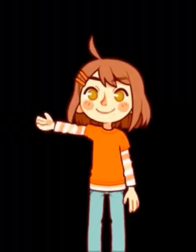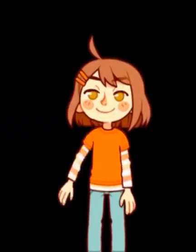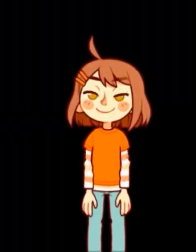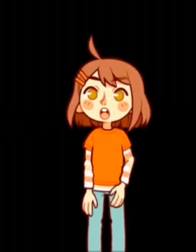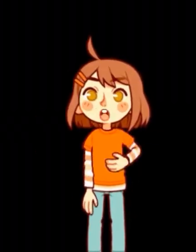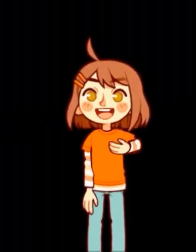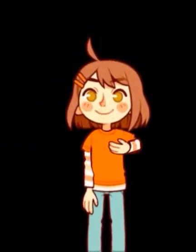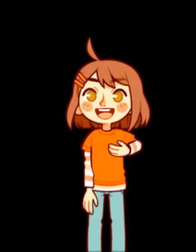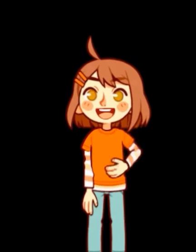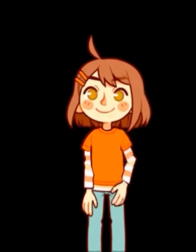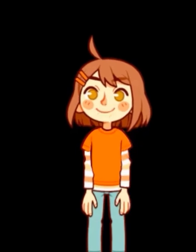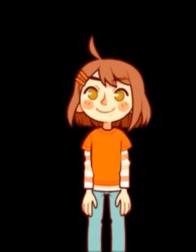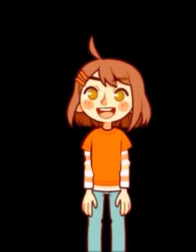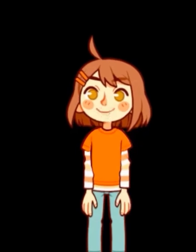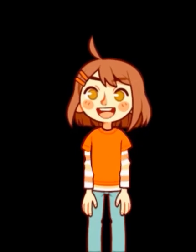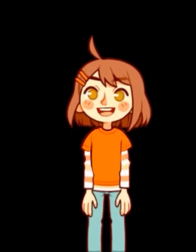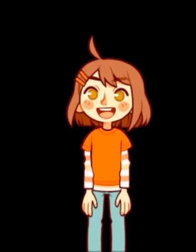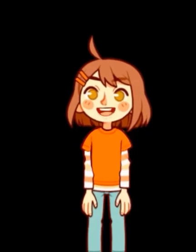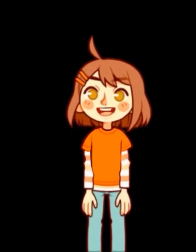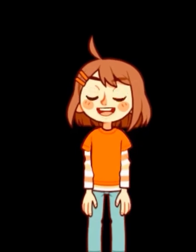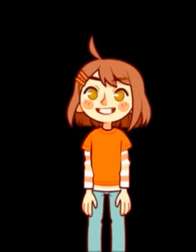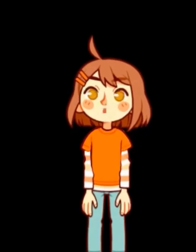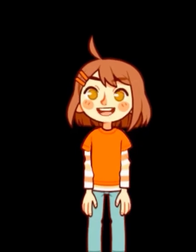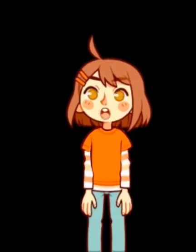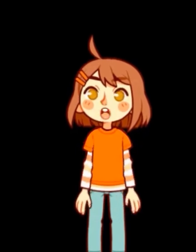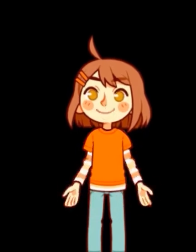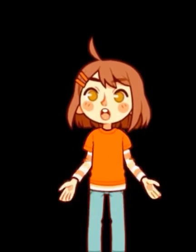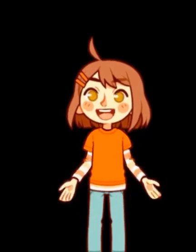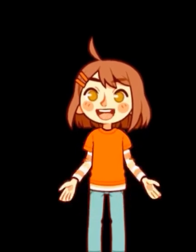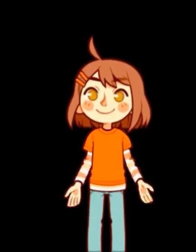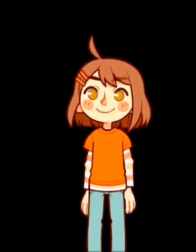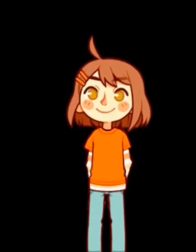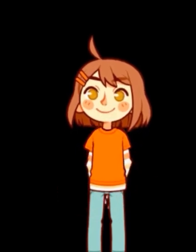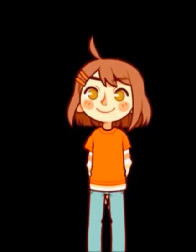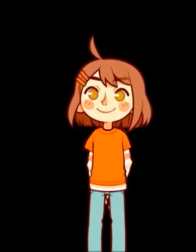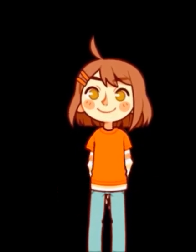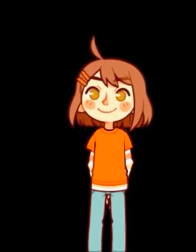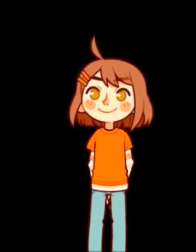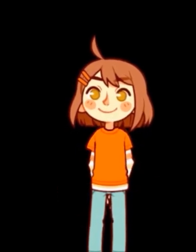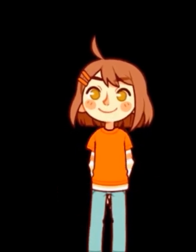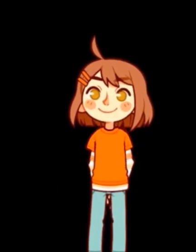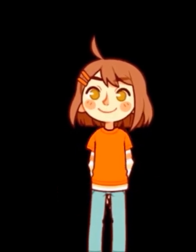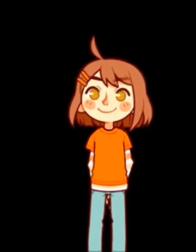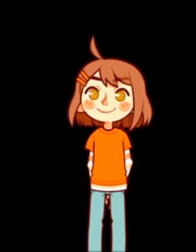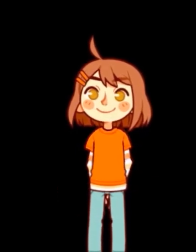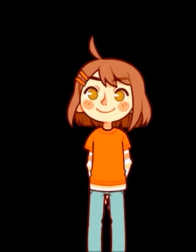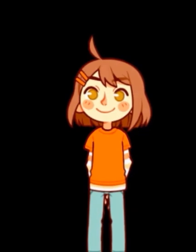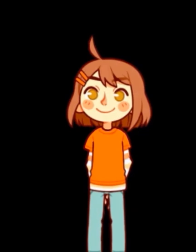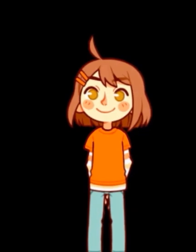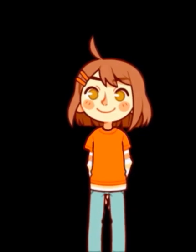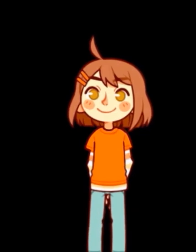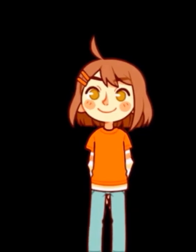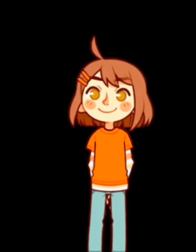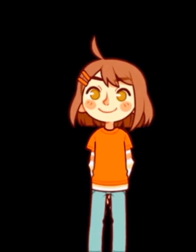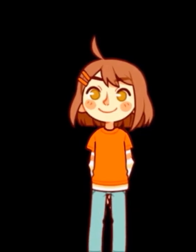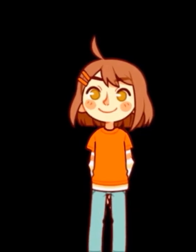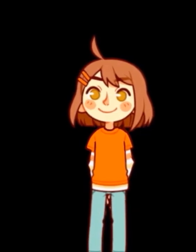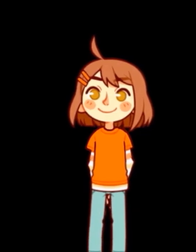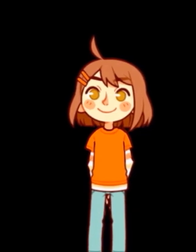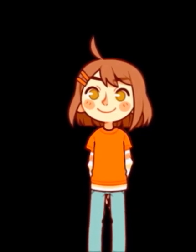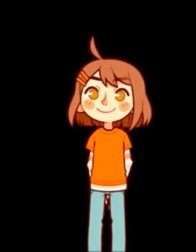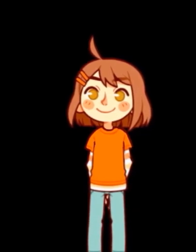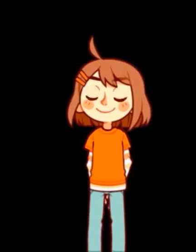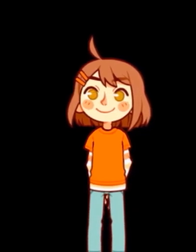Hola, sóc la Mel. La mare sempre em diu que sóc molt dolça. Què? Com? No. Què dius? Dolça